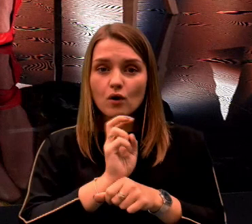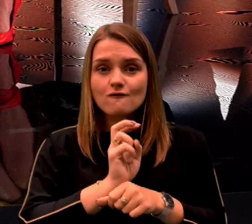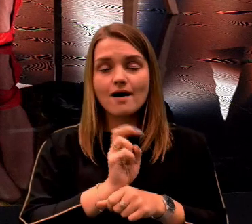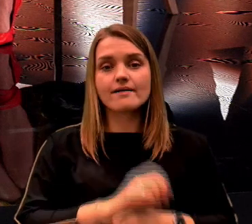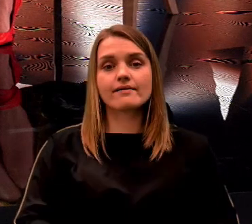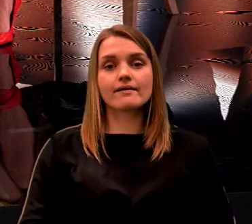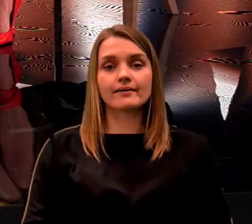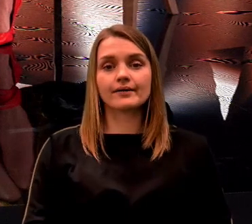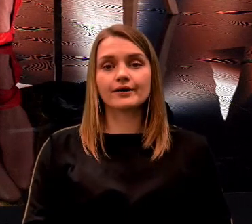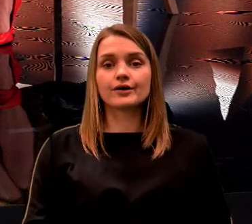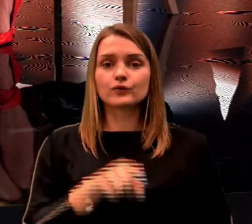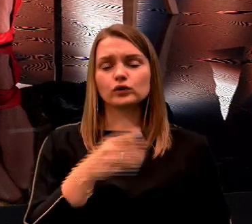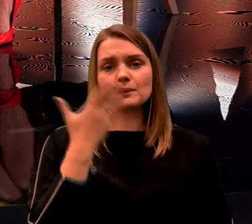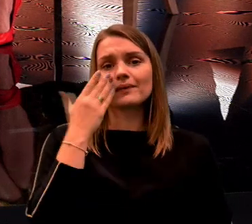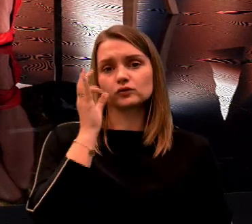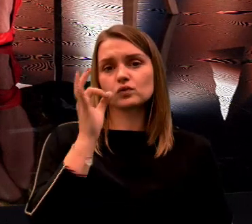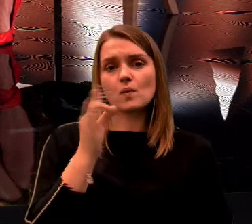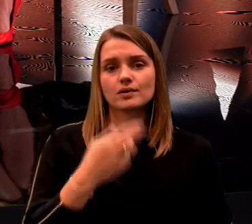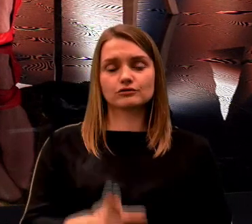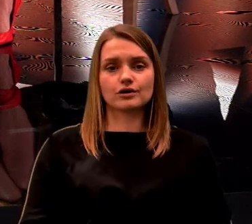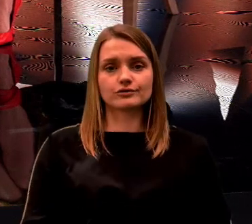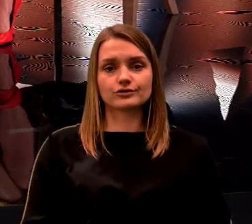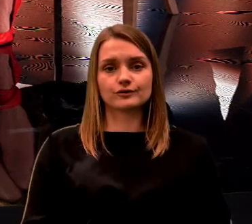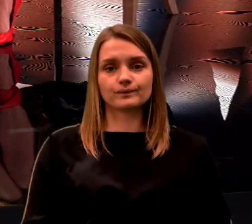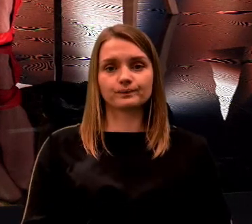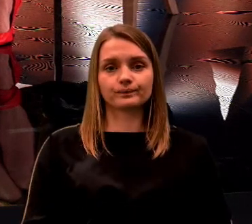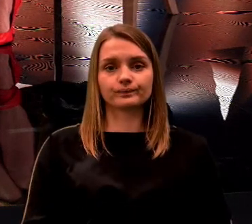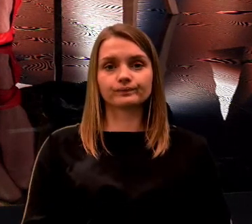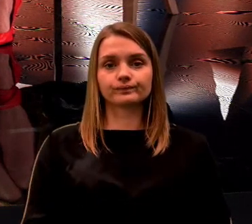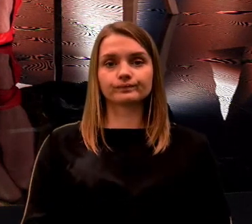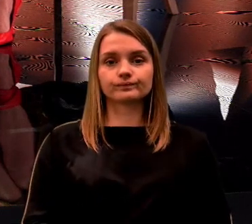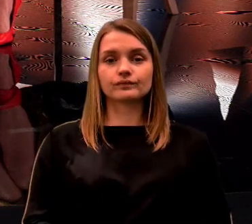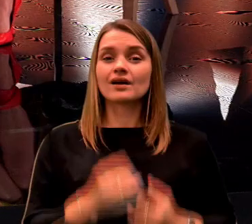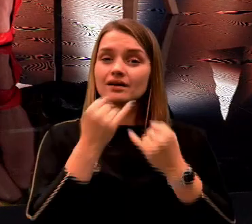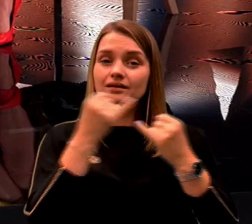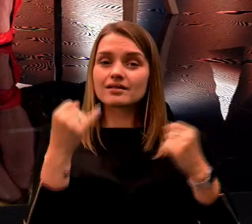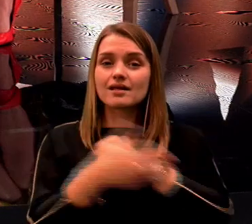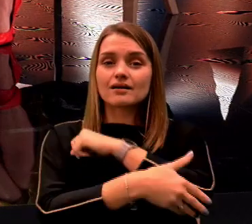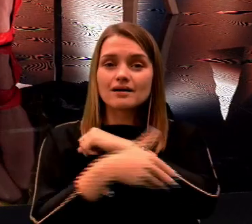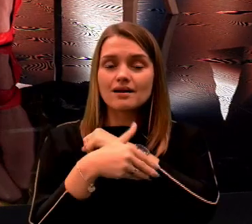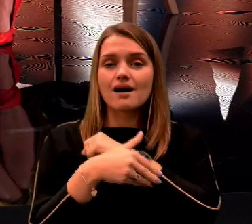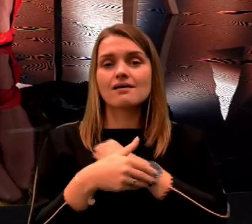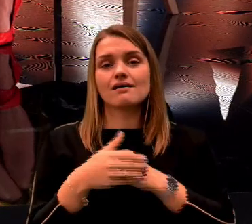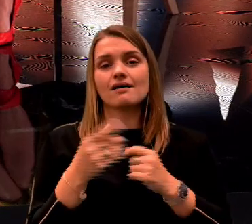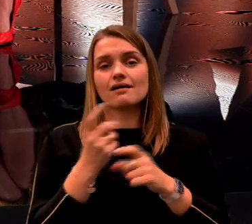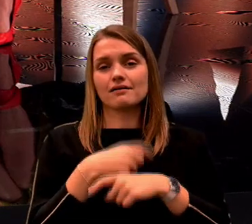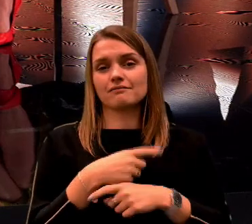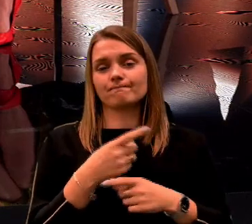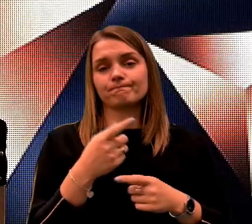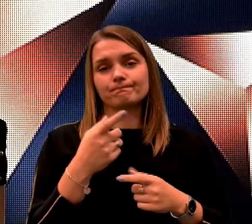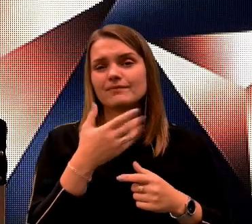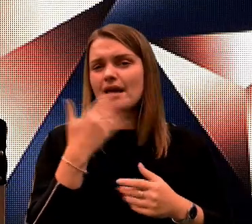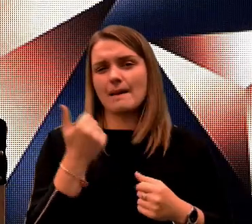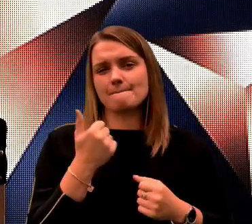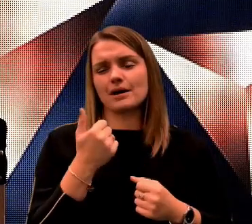w tym przypadku jest bardzo dobrą rzeczą. Oni kombinują. W innych krajach jest raczej tak my